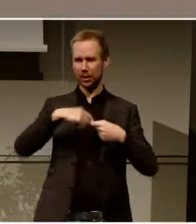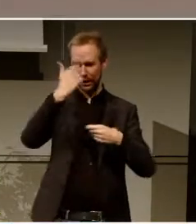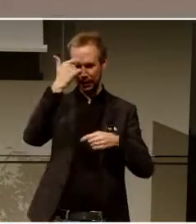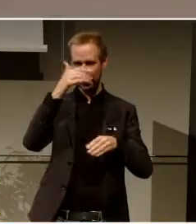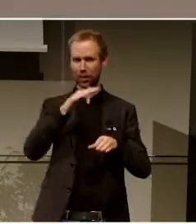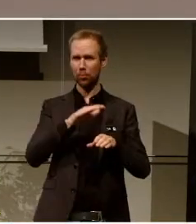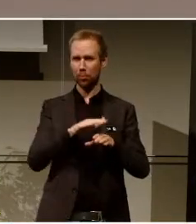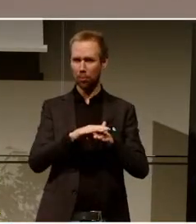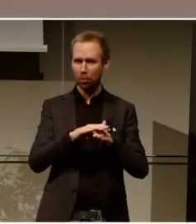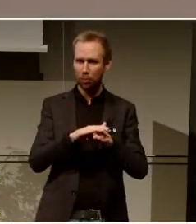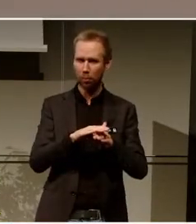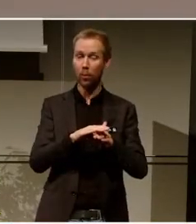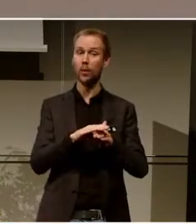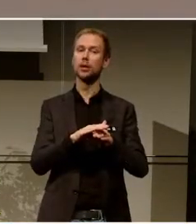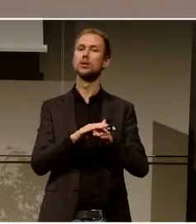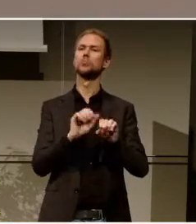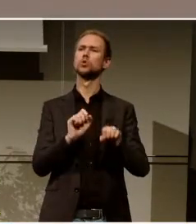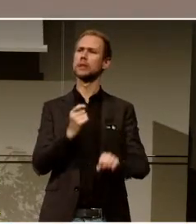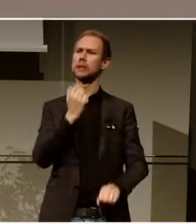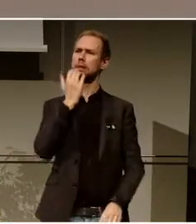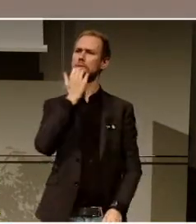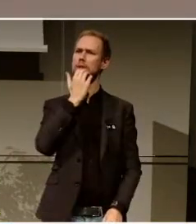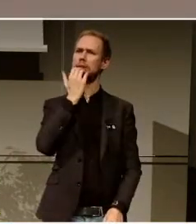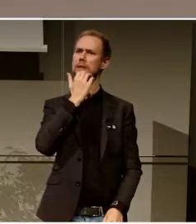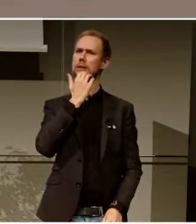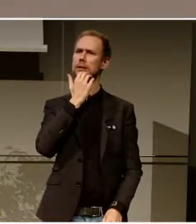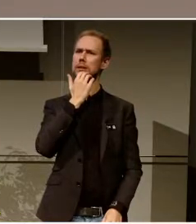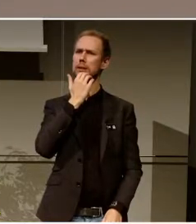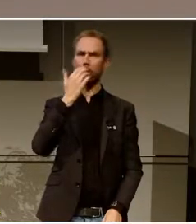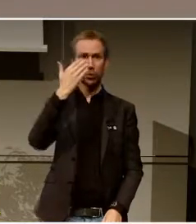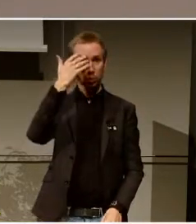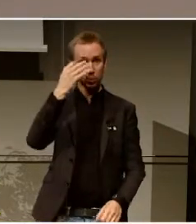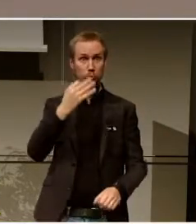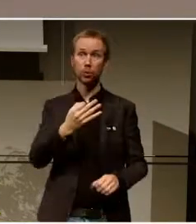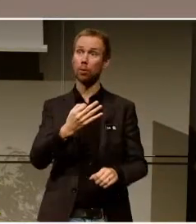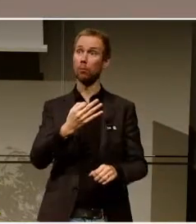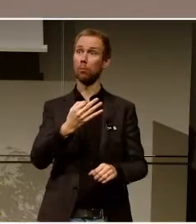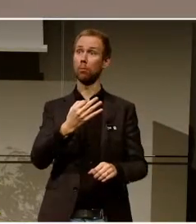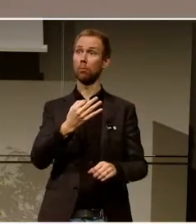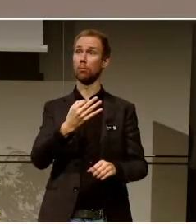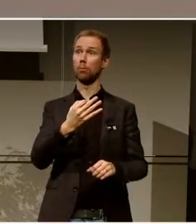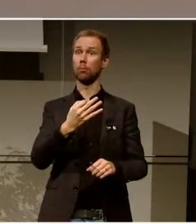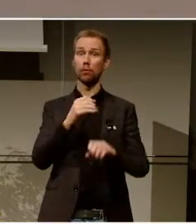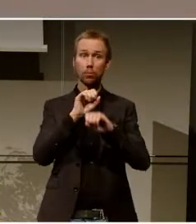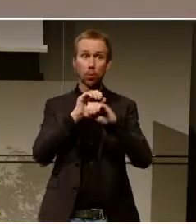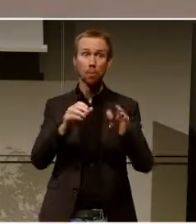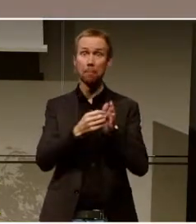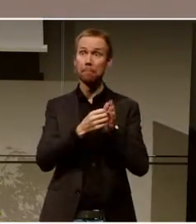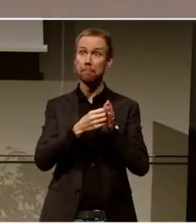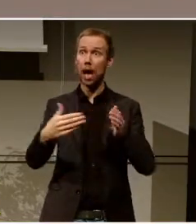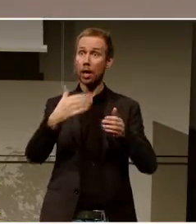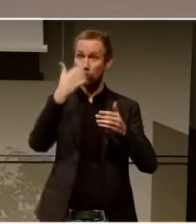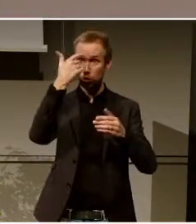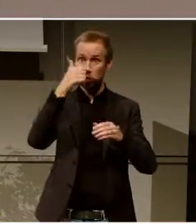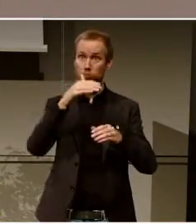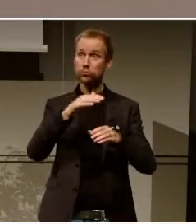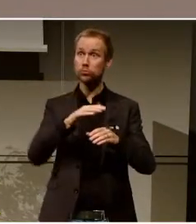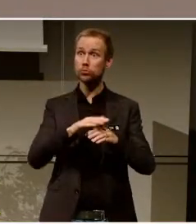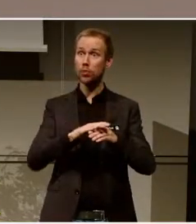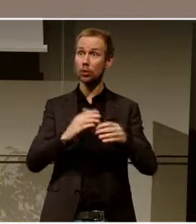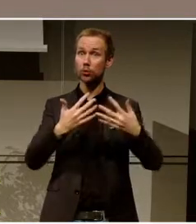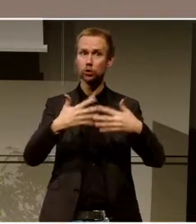måste vara lite försiktig med också. All kunskap och all information skapar inte trygghet och tillit. Exemplet är